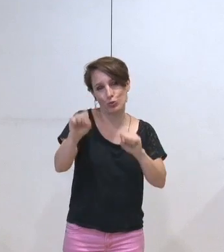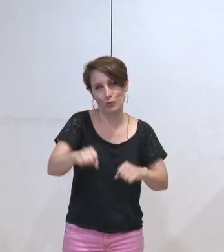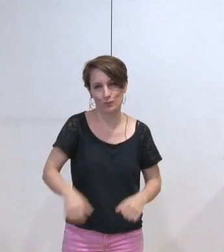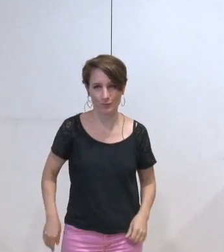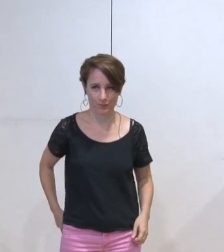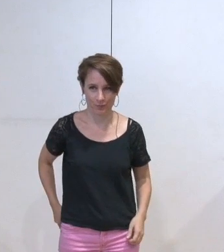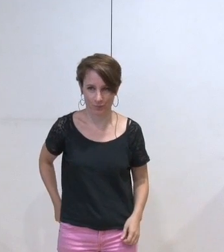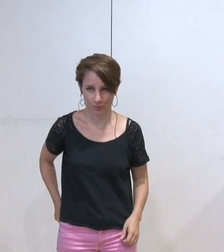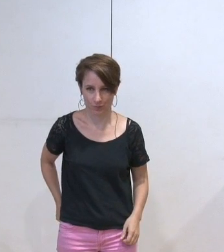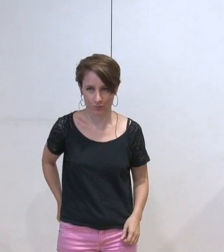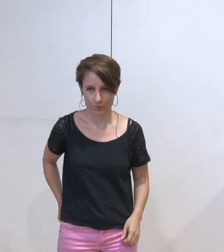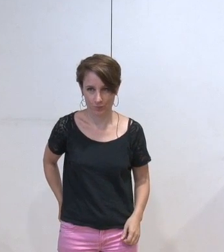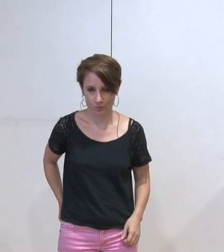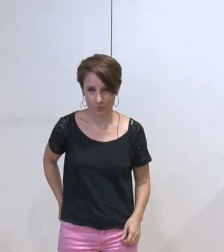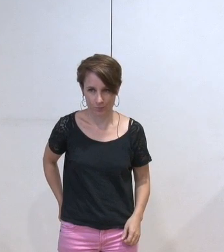personnes